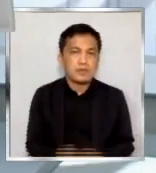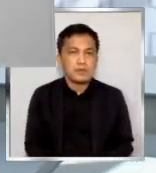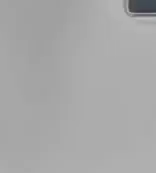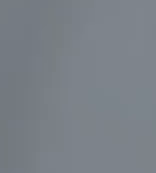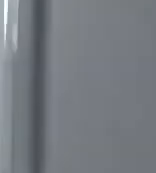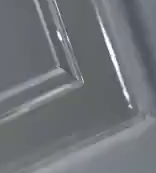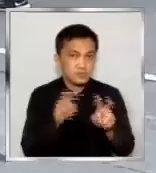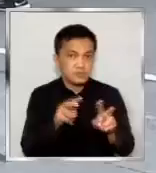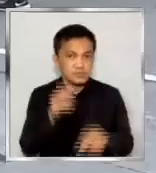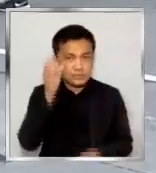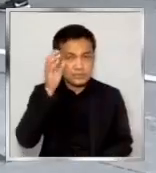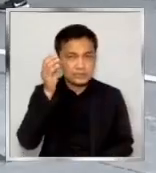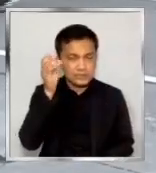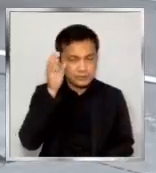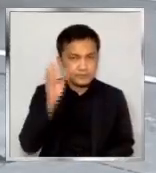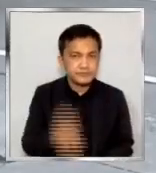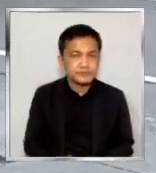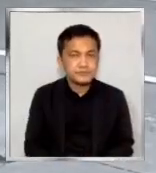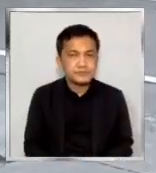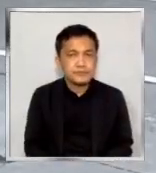Castillo.